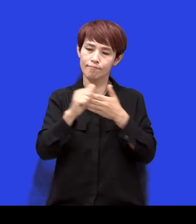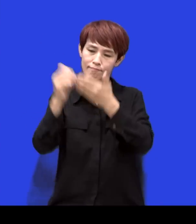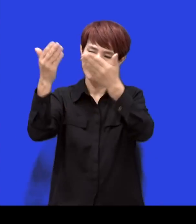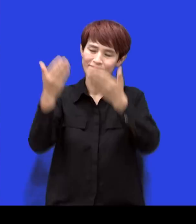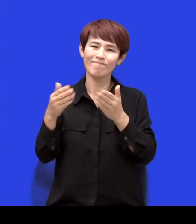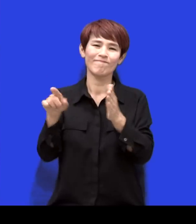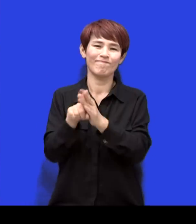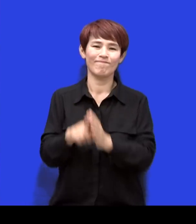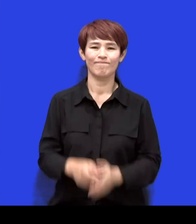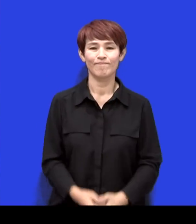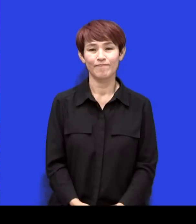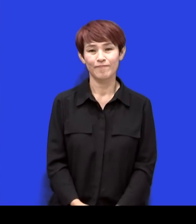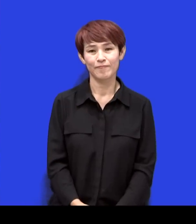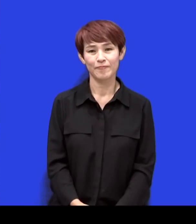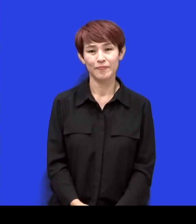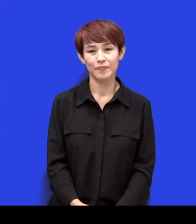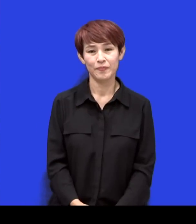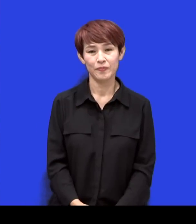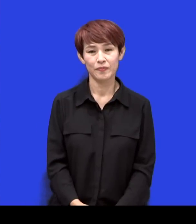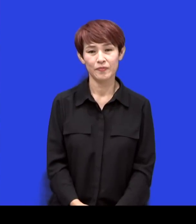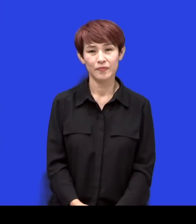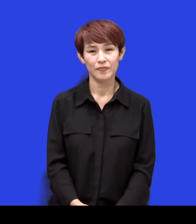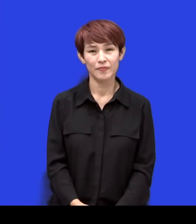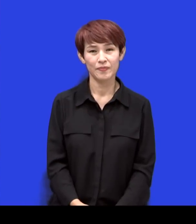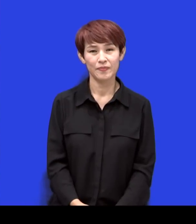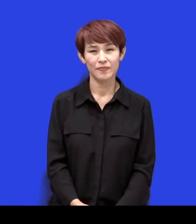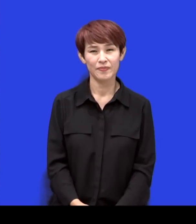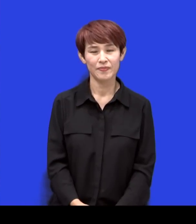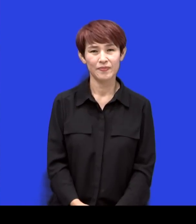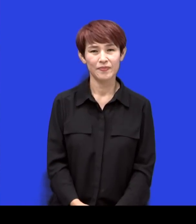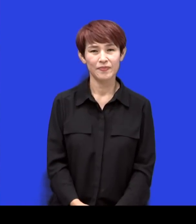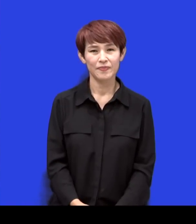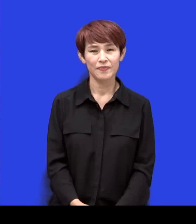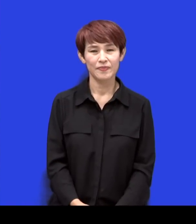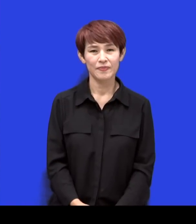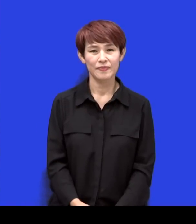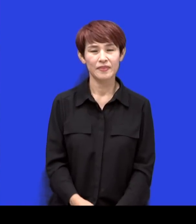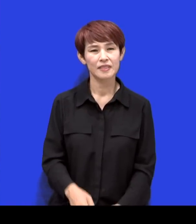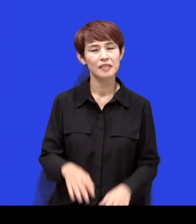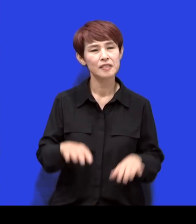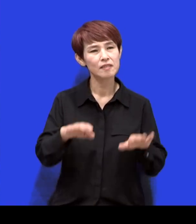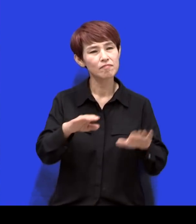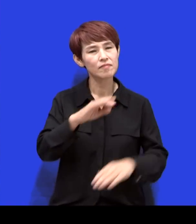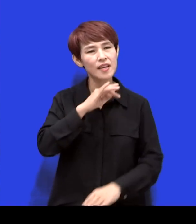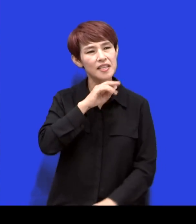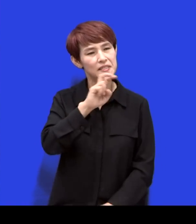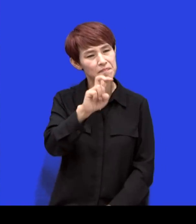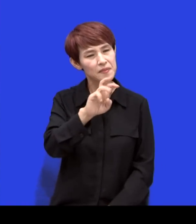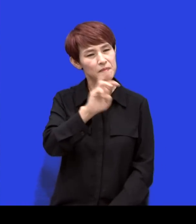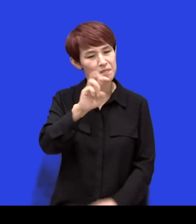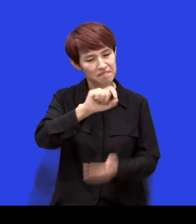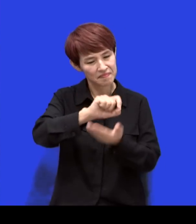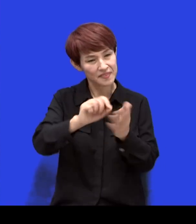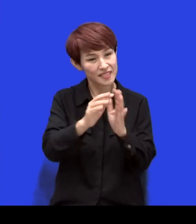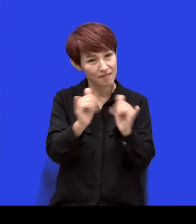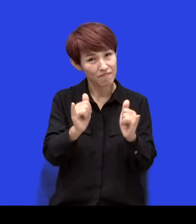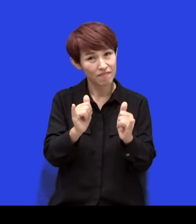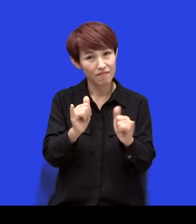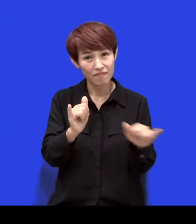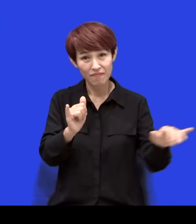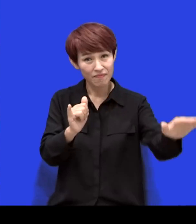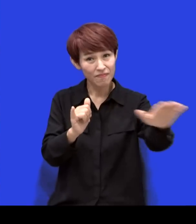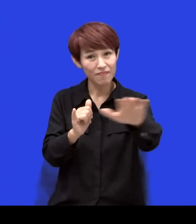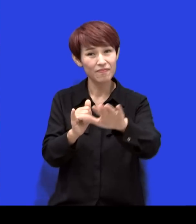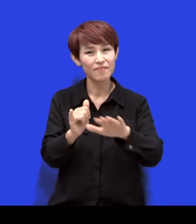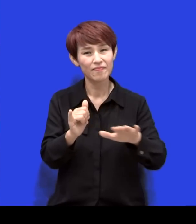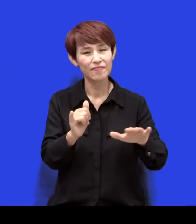저는 생각합니다. 그렇습니까? 이제 지금 예전에 우리 작가님처럼 지금의 20, 30대를 보내고 있을 미래 작가님도 있을 것이고 미래 꿈을